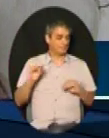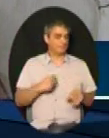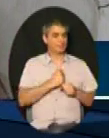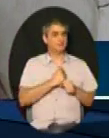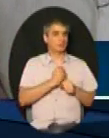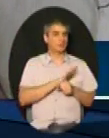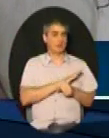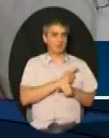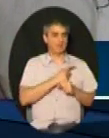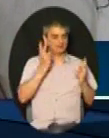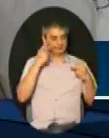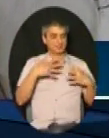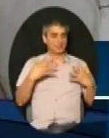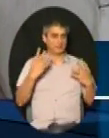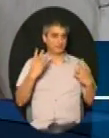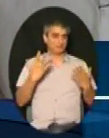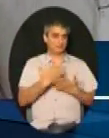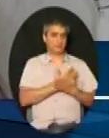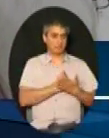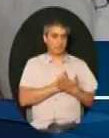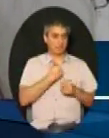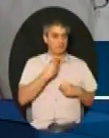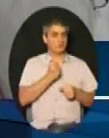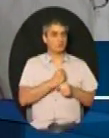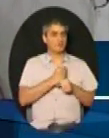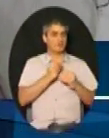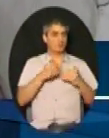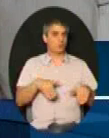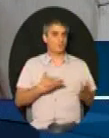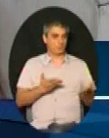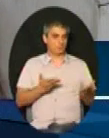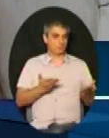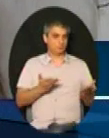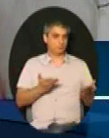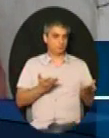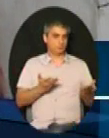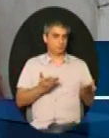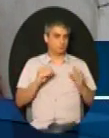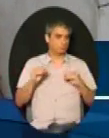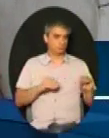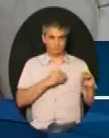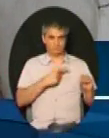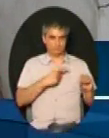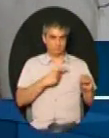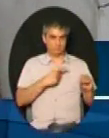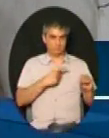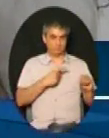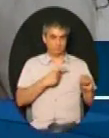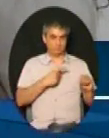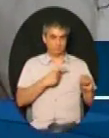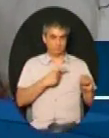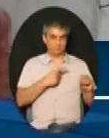למשרות מלאות, הסכמי שכר, העסקת עובדים עם מוגבלות, מעבר לכך